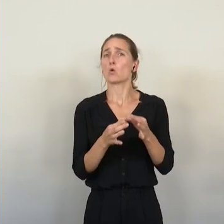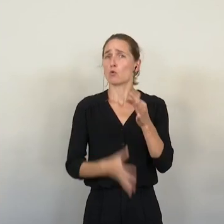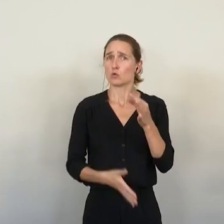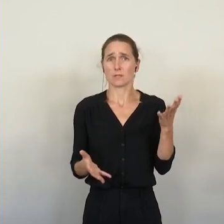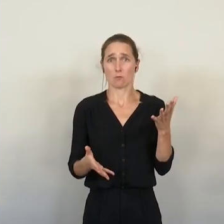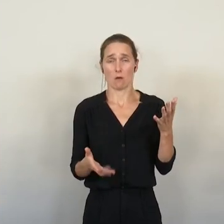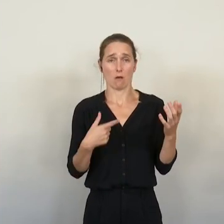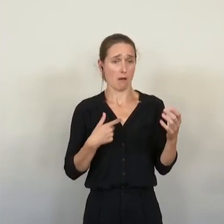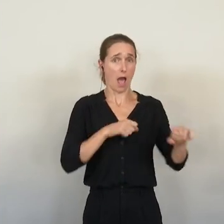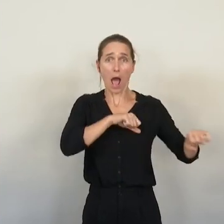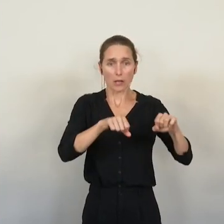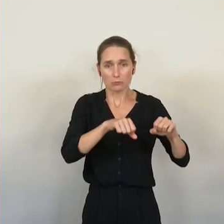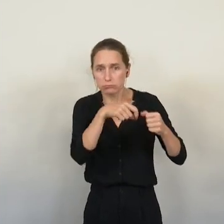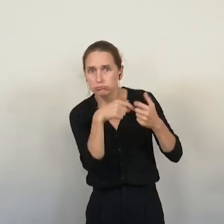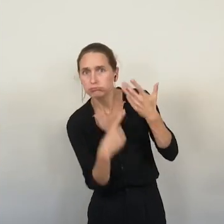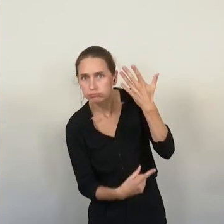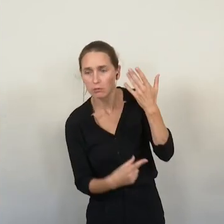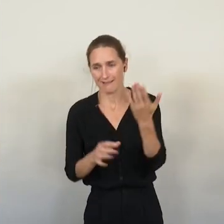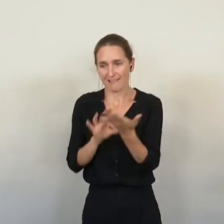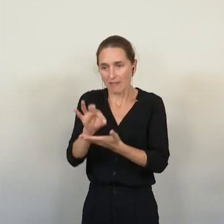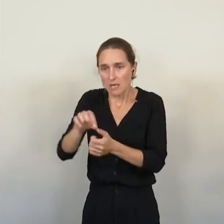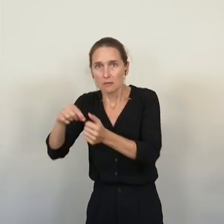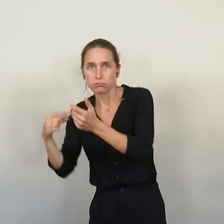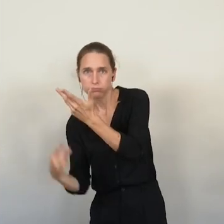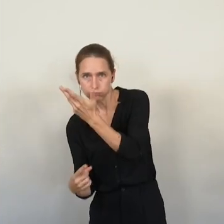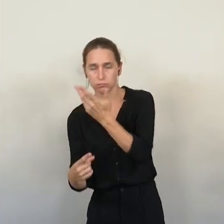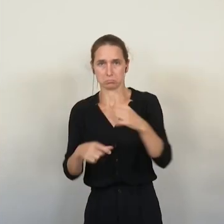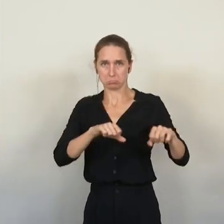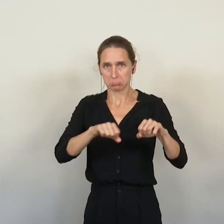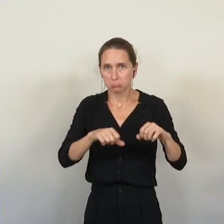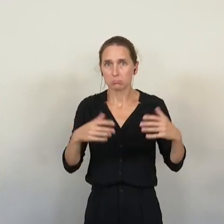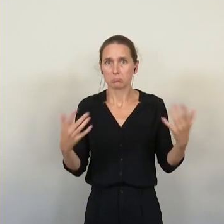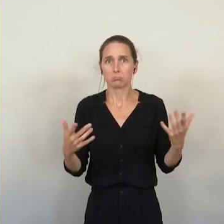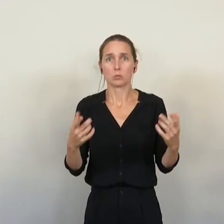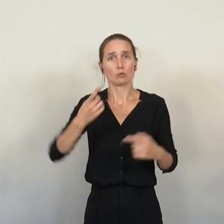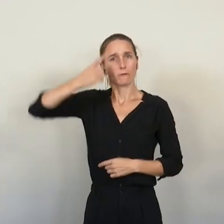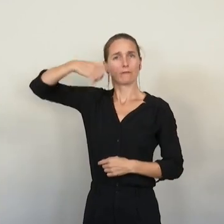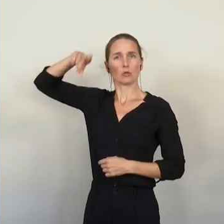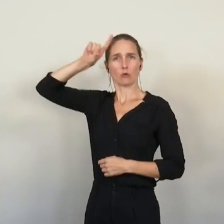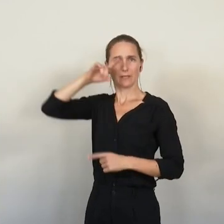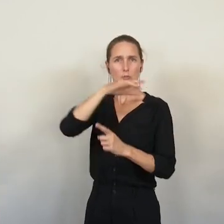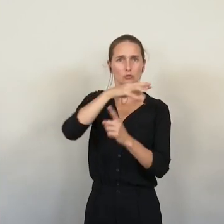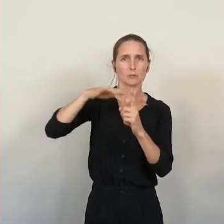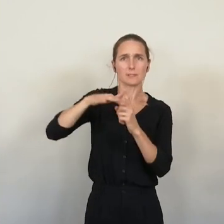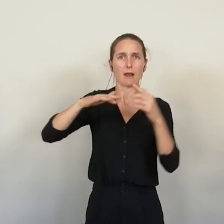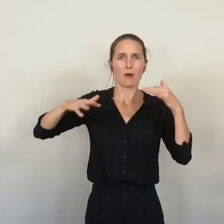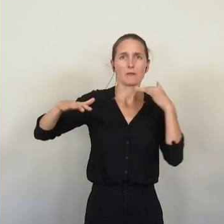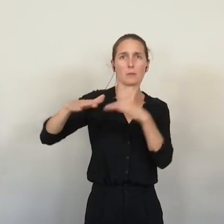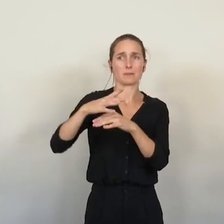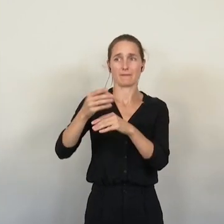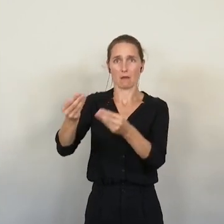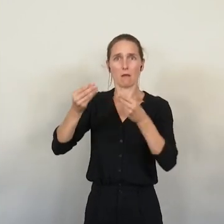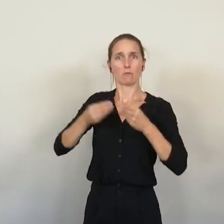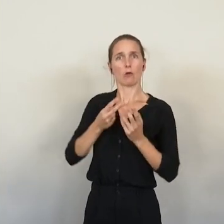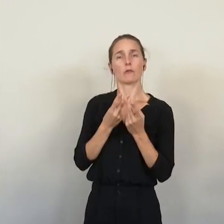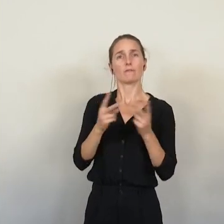mené grâce à cette stratégie dans un esprit de justice sociale et environnementale la ville de grenob poursuit sa transition vers une alimentation